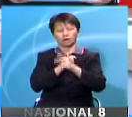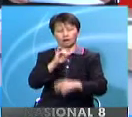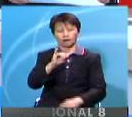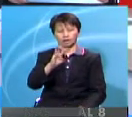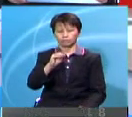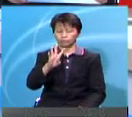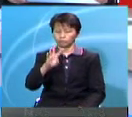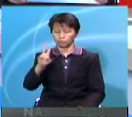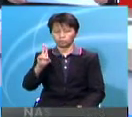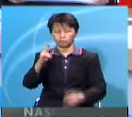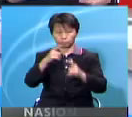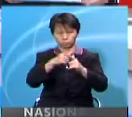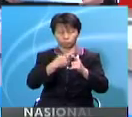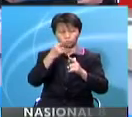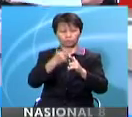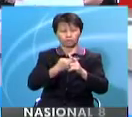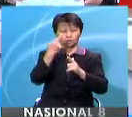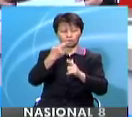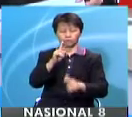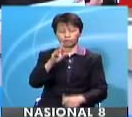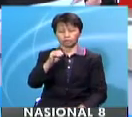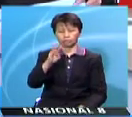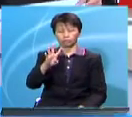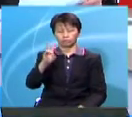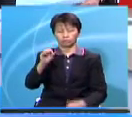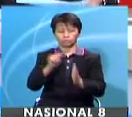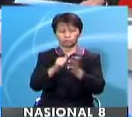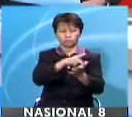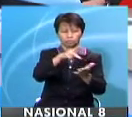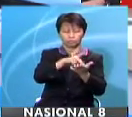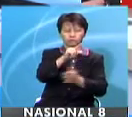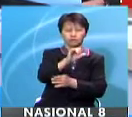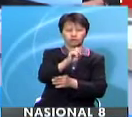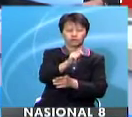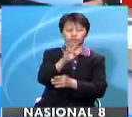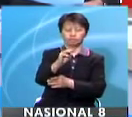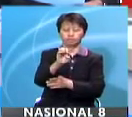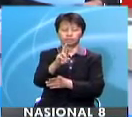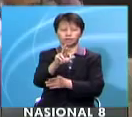sempena Ramadan hasil kerjasama 1M4U dengan Pusat Giat Mara di Ibu Negara.